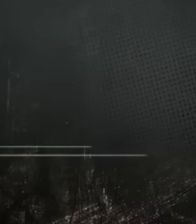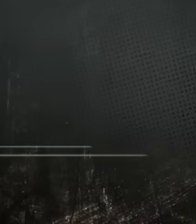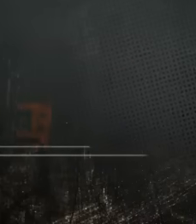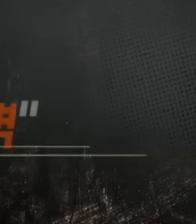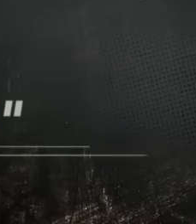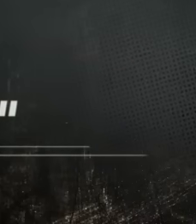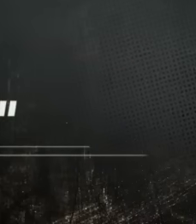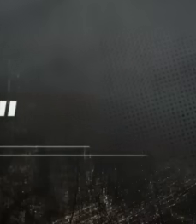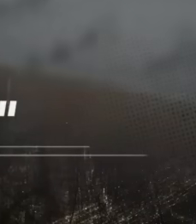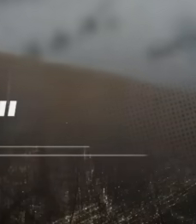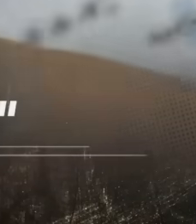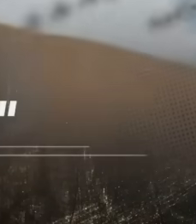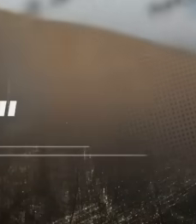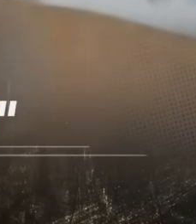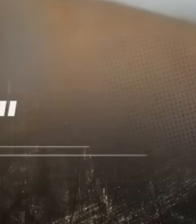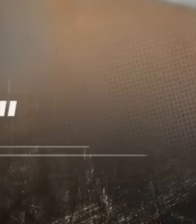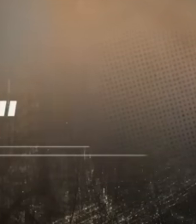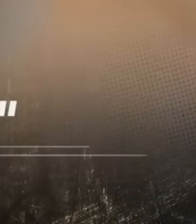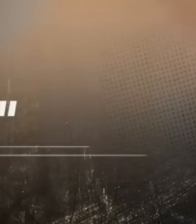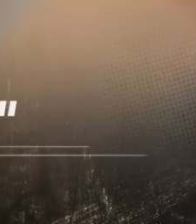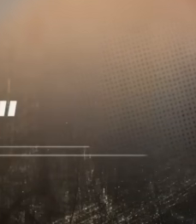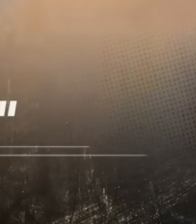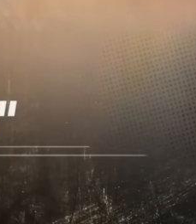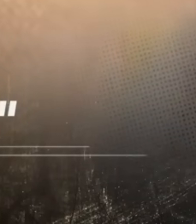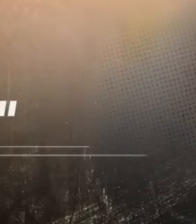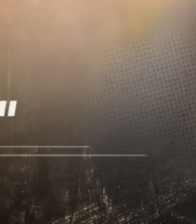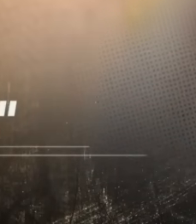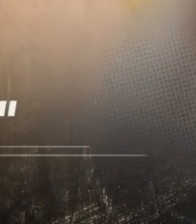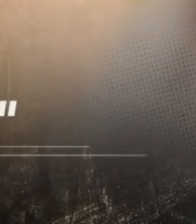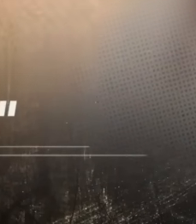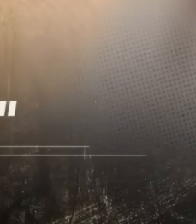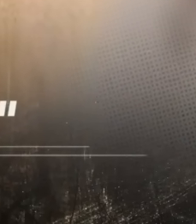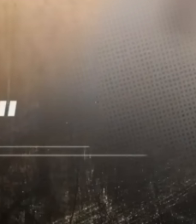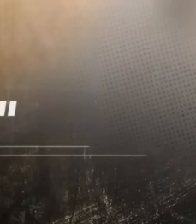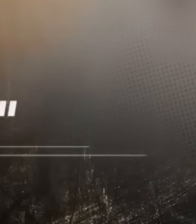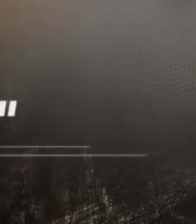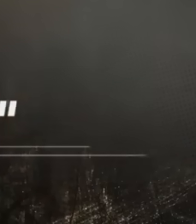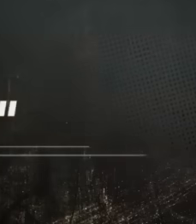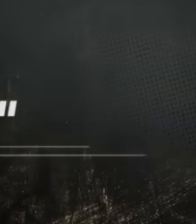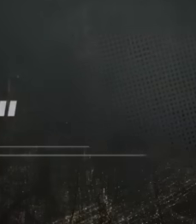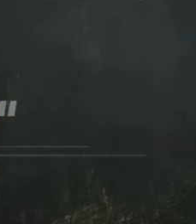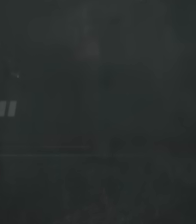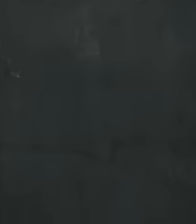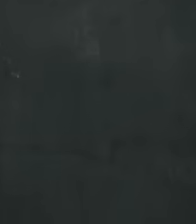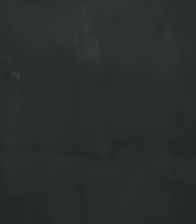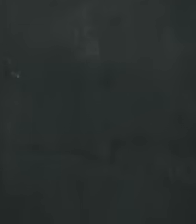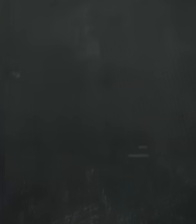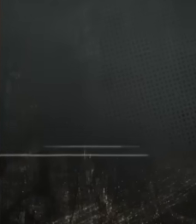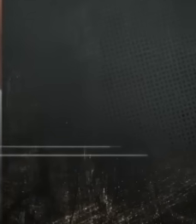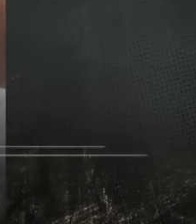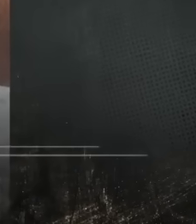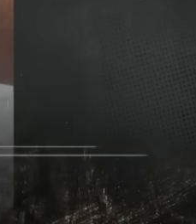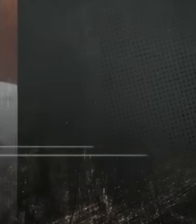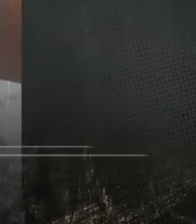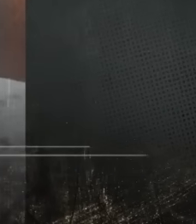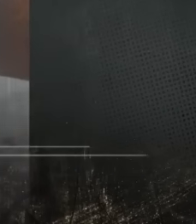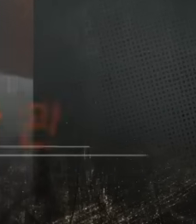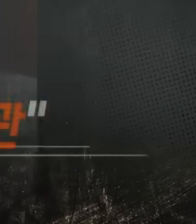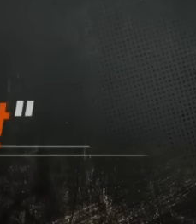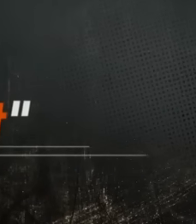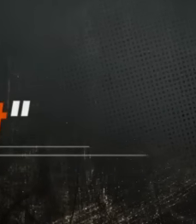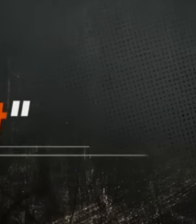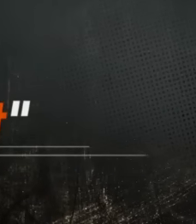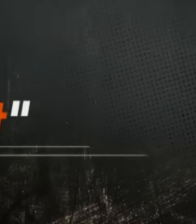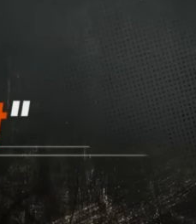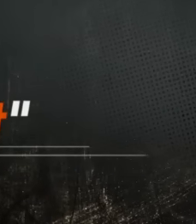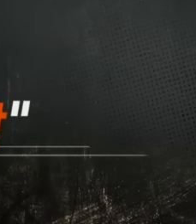40대 부부가 맹견인 로트와일러에게 공격을 당해 다치는 사건이 벌어졌습니다. 대리운전 손님 차에